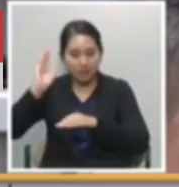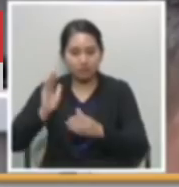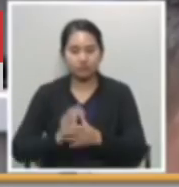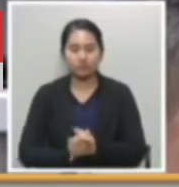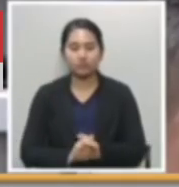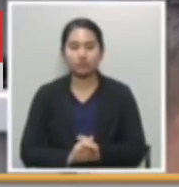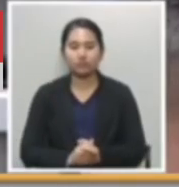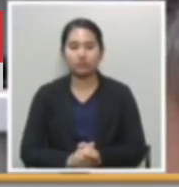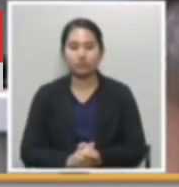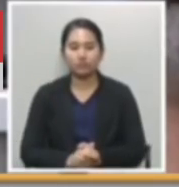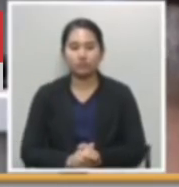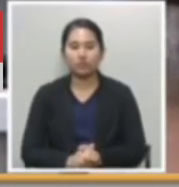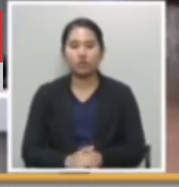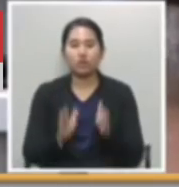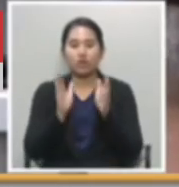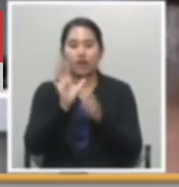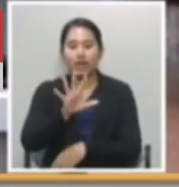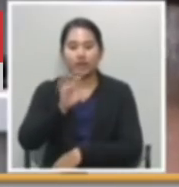นหนี้